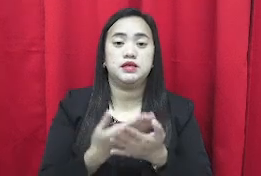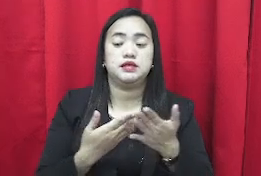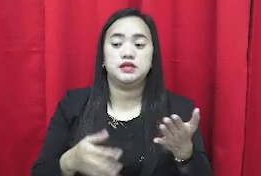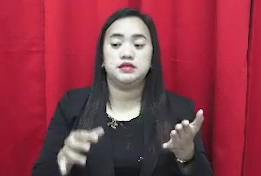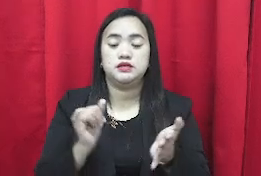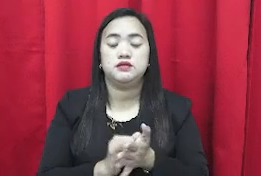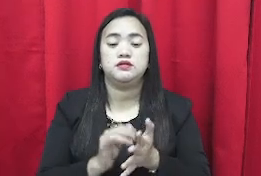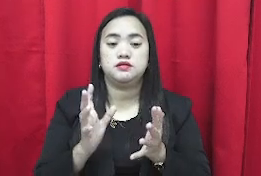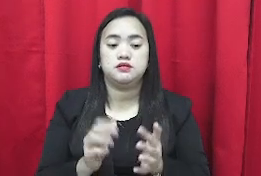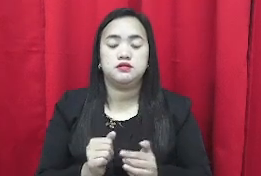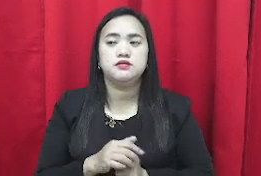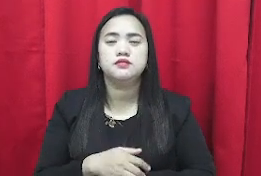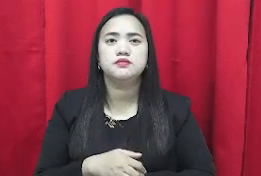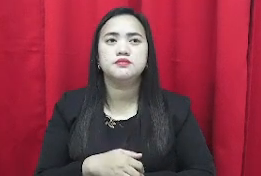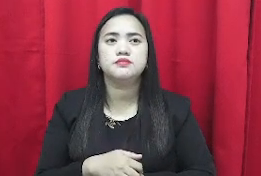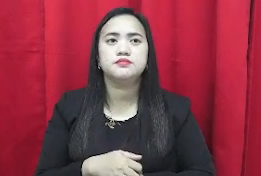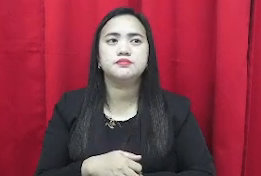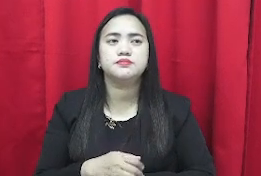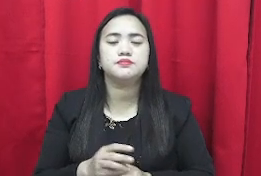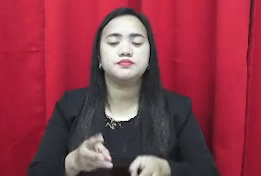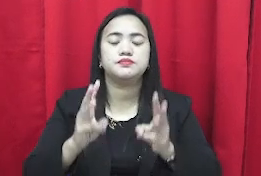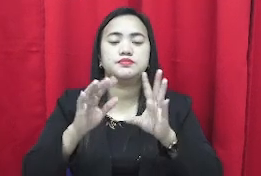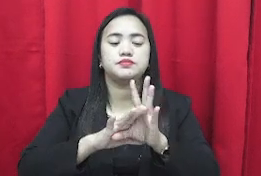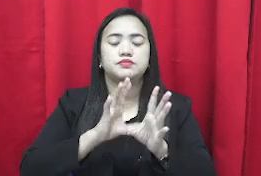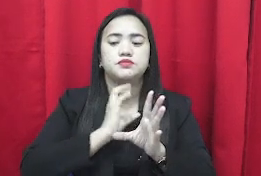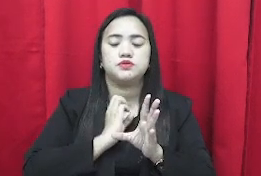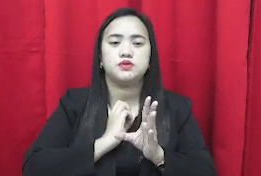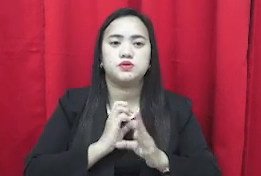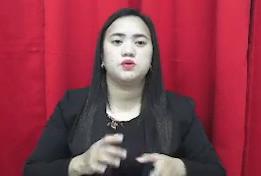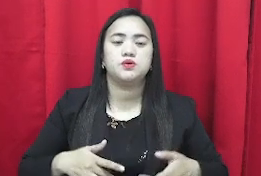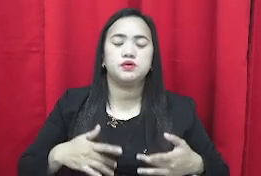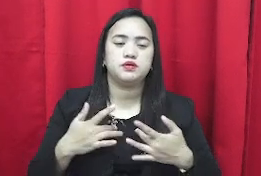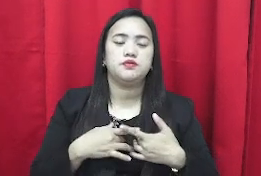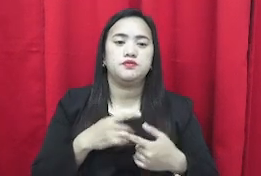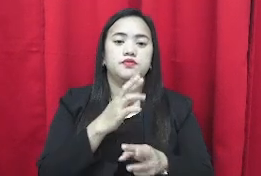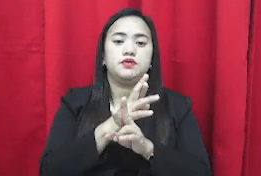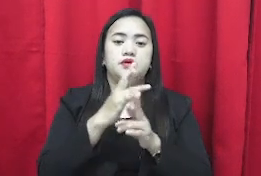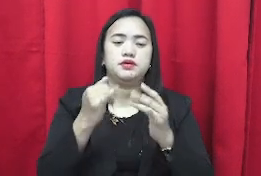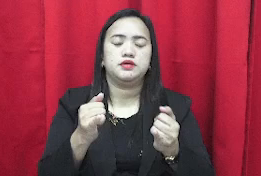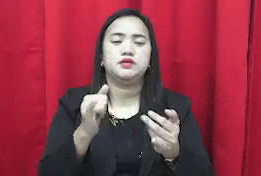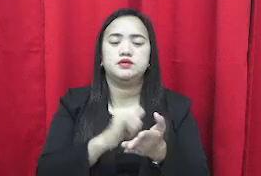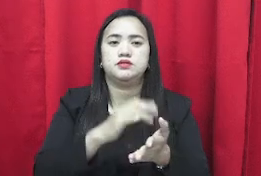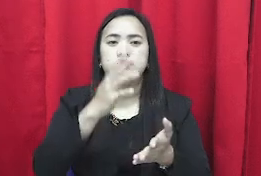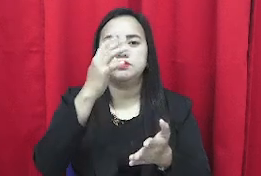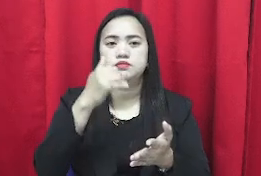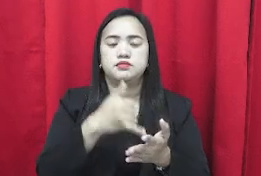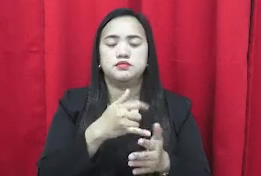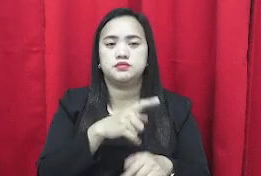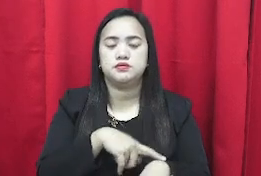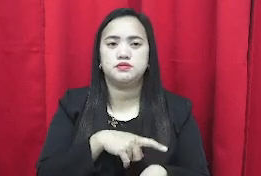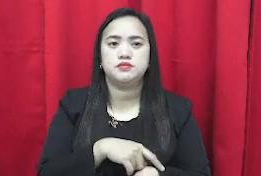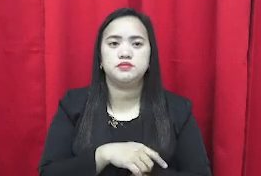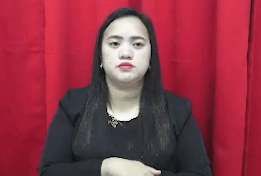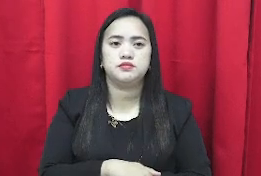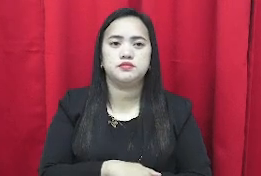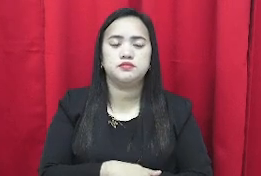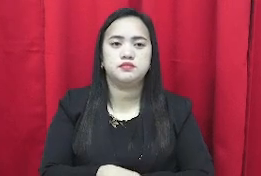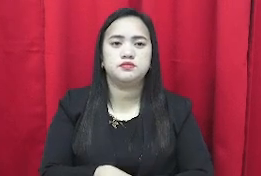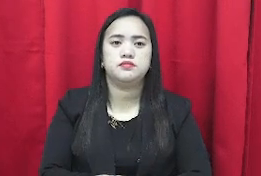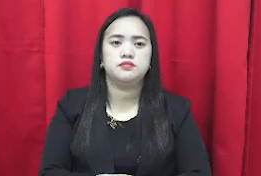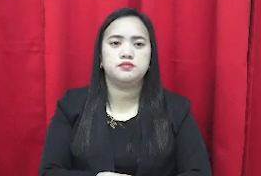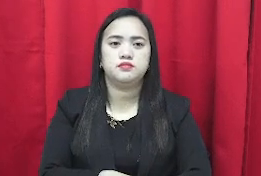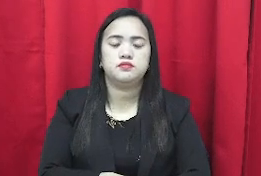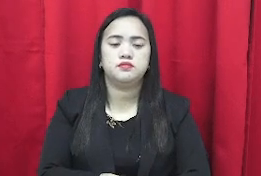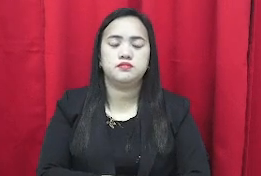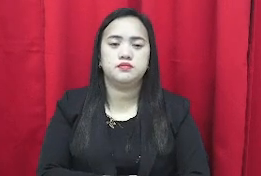pagsasanay sa summer balikatan sa buhay nila ngayon na kasi ngayon si paulin may ah